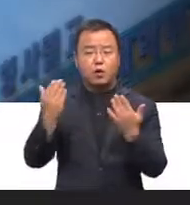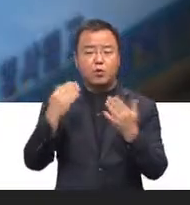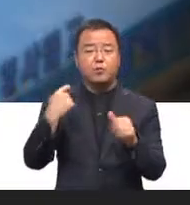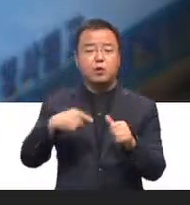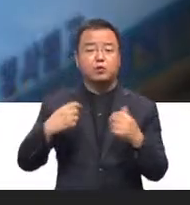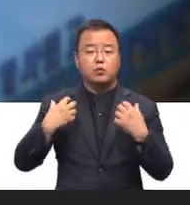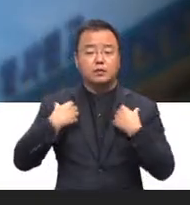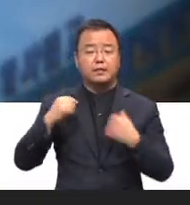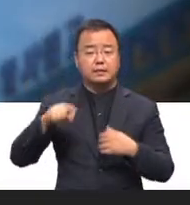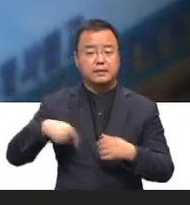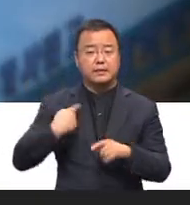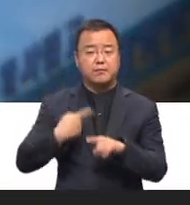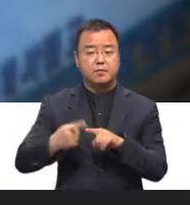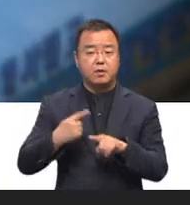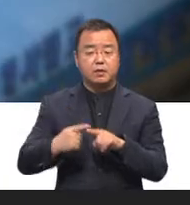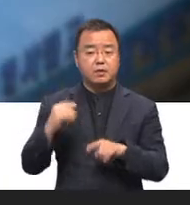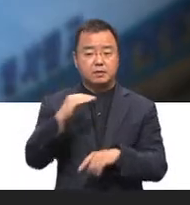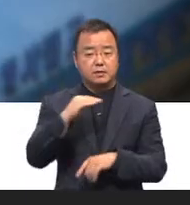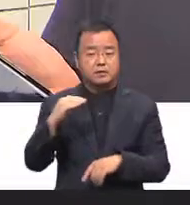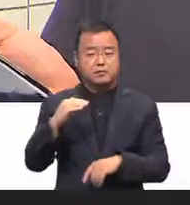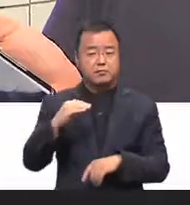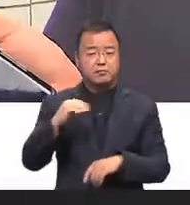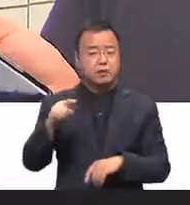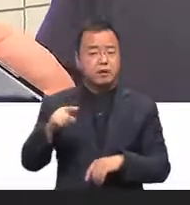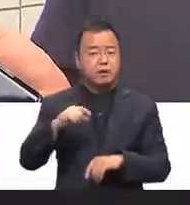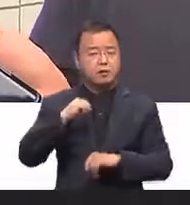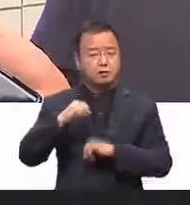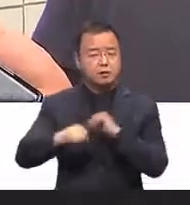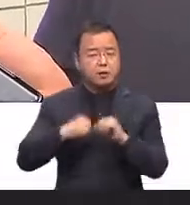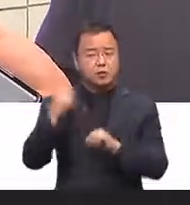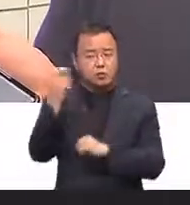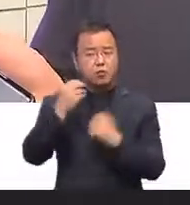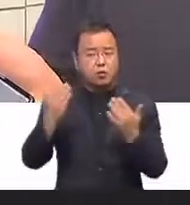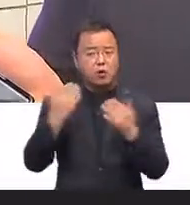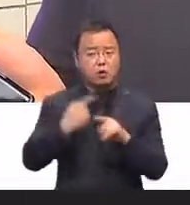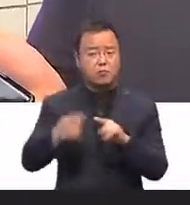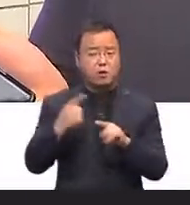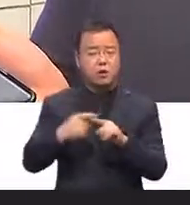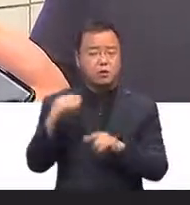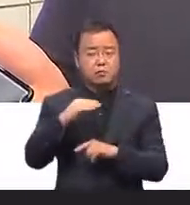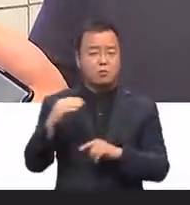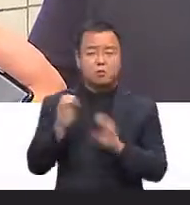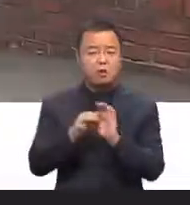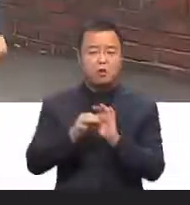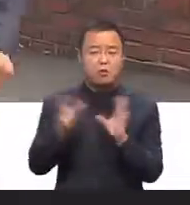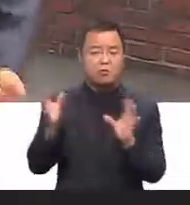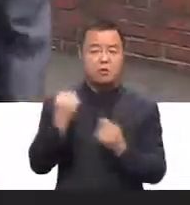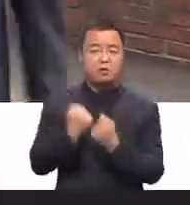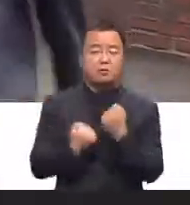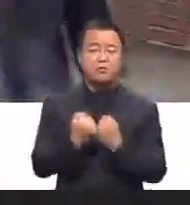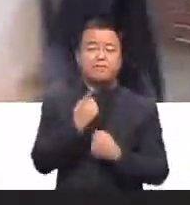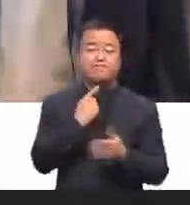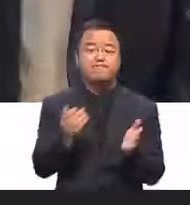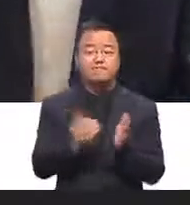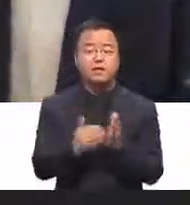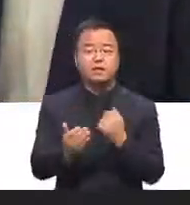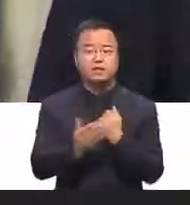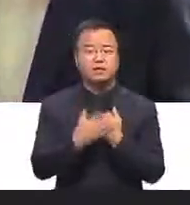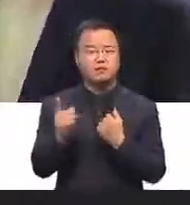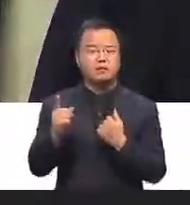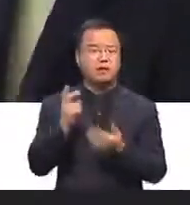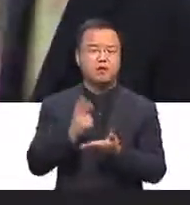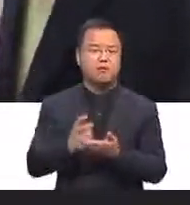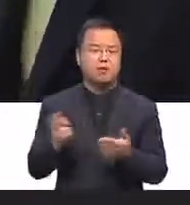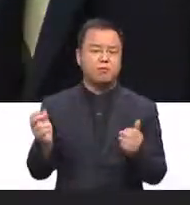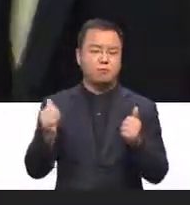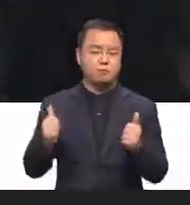평가 지표는 자사고 재지정 평가와 관계가 없다고 설명해왔다며 반발하고 있어 이후 재판 과정에서 법적 쟁점이